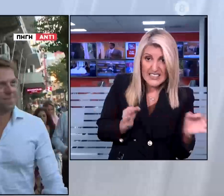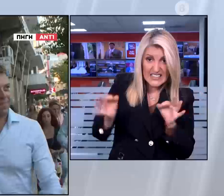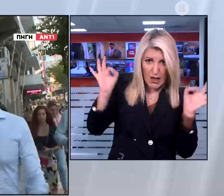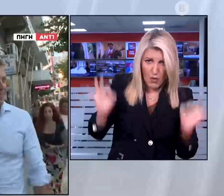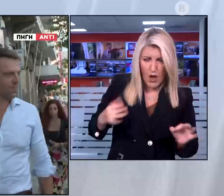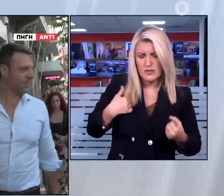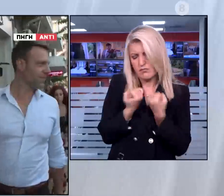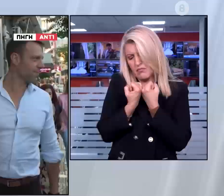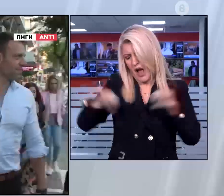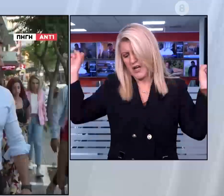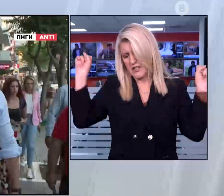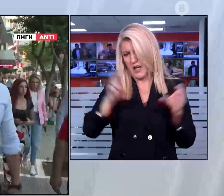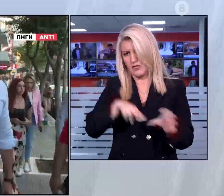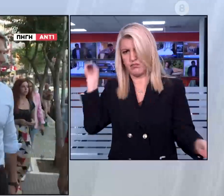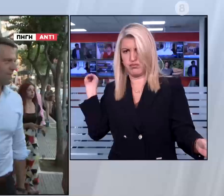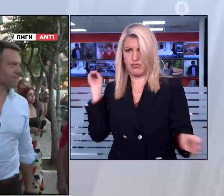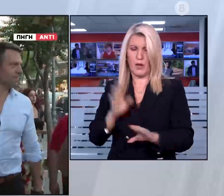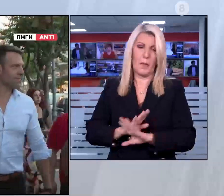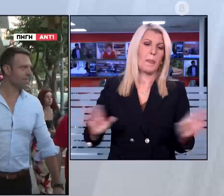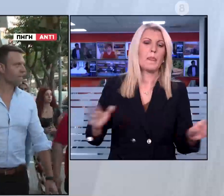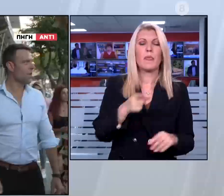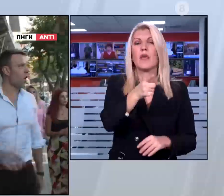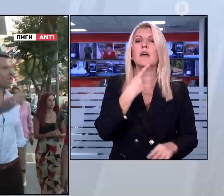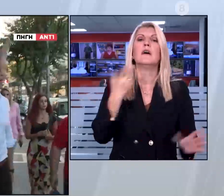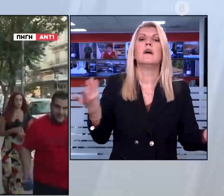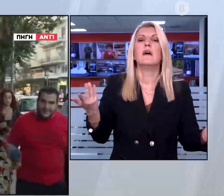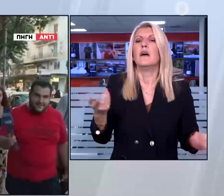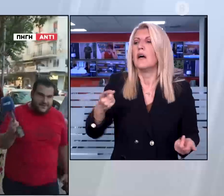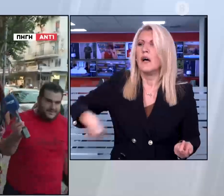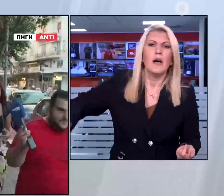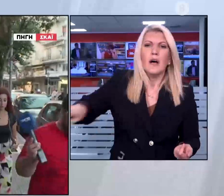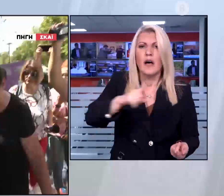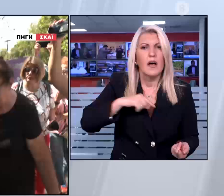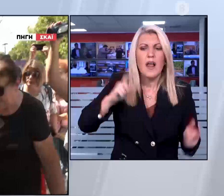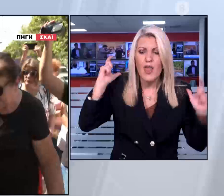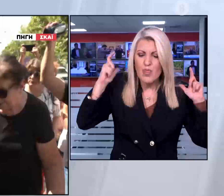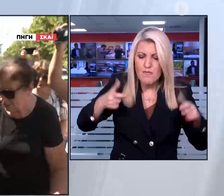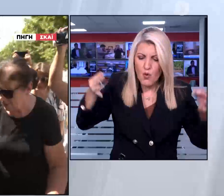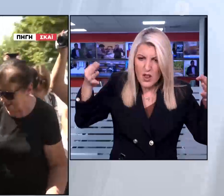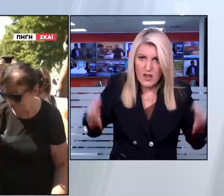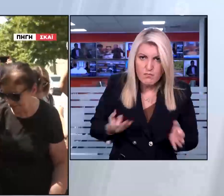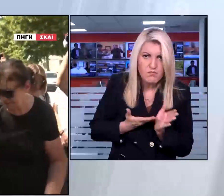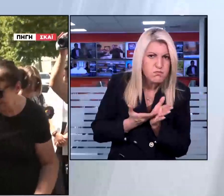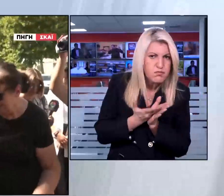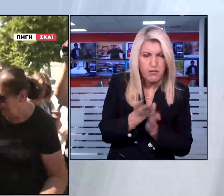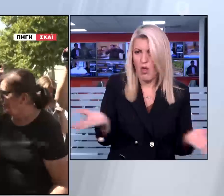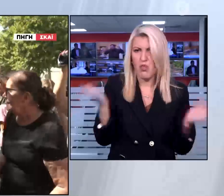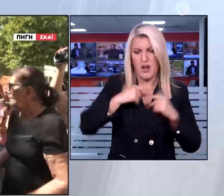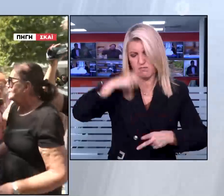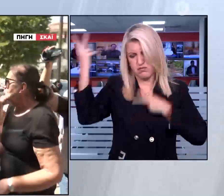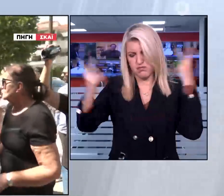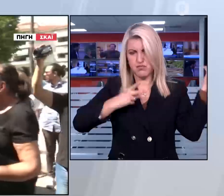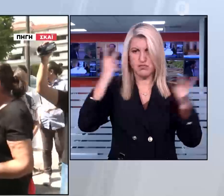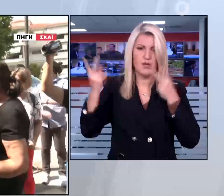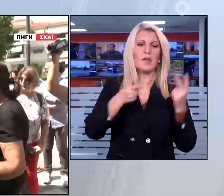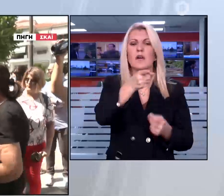πρέπει να παραδοθούν από αυτούς οι οποίοι εφαρμόζουν αντιδημοκρατία. Δεν πρέπει να γίνει το συνέδριο τώρα, δεν πρέπει να γίνει τώρα η